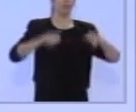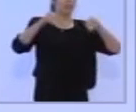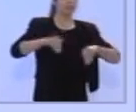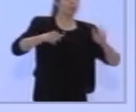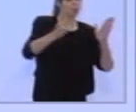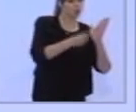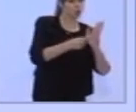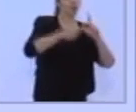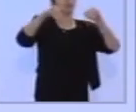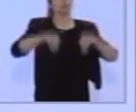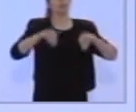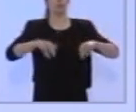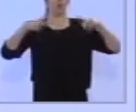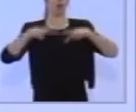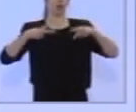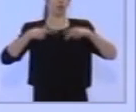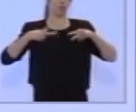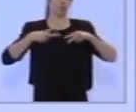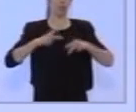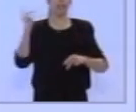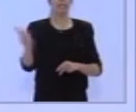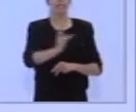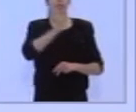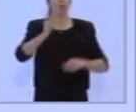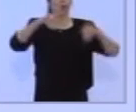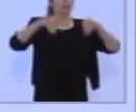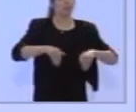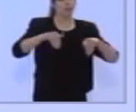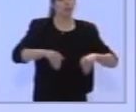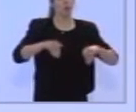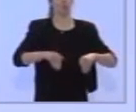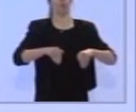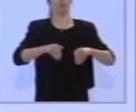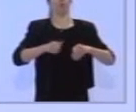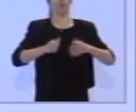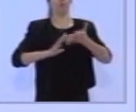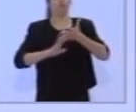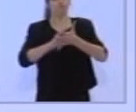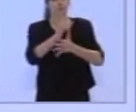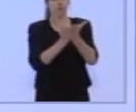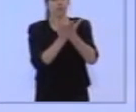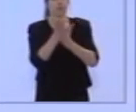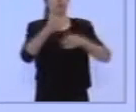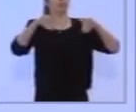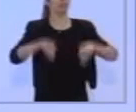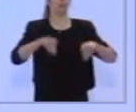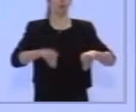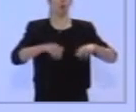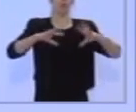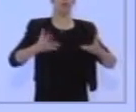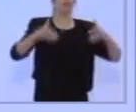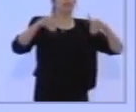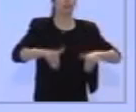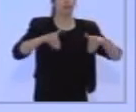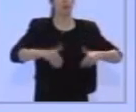κράτος. Σεβασμό στην κοινωνία. Σεβασμό στην αξιοκρατία. Σεβασμό στην ίδια τη δημοκρατία.